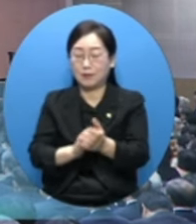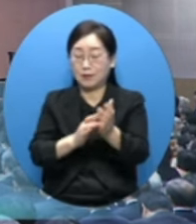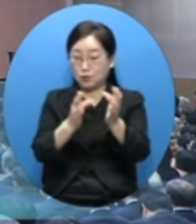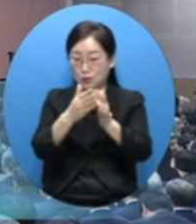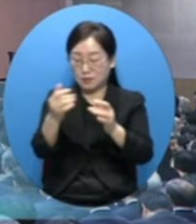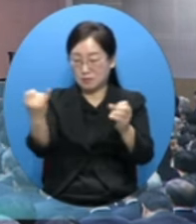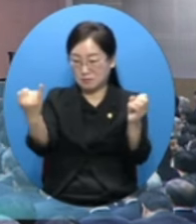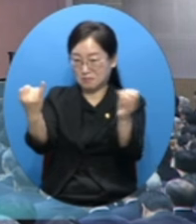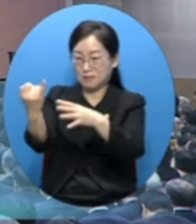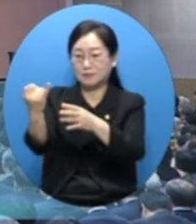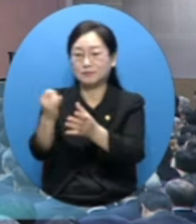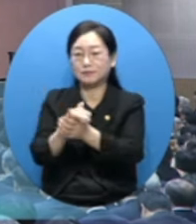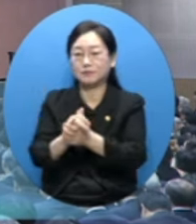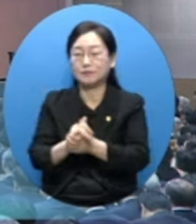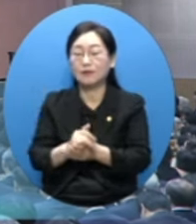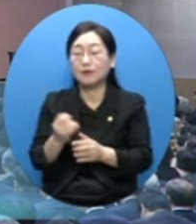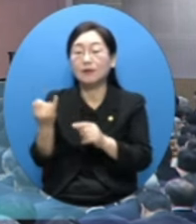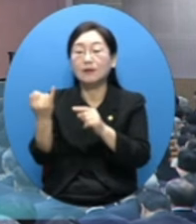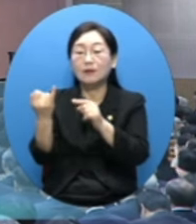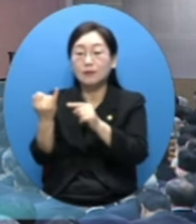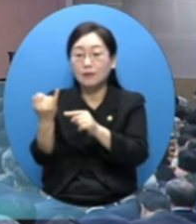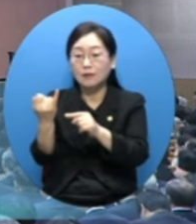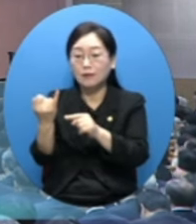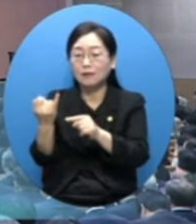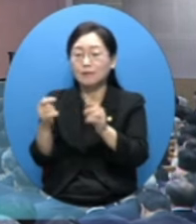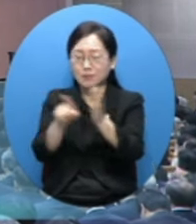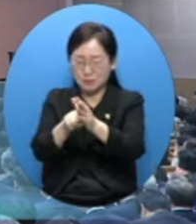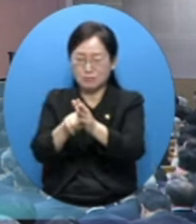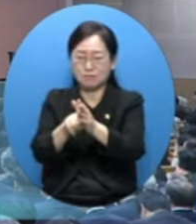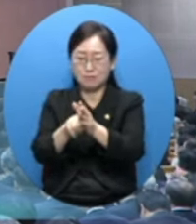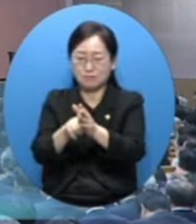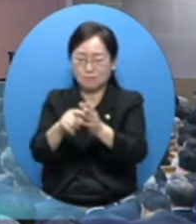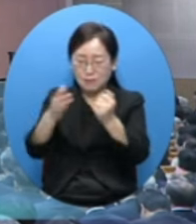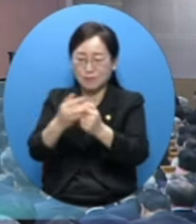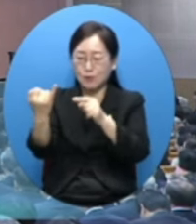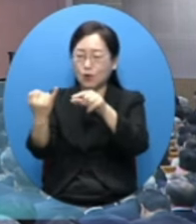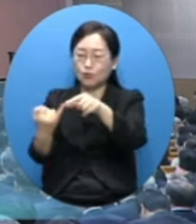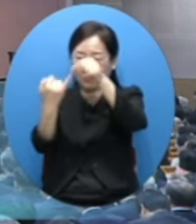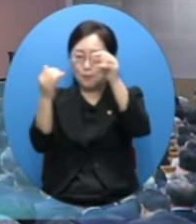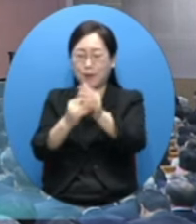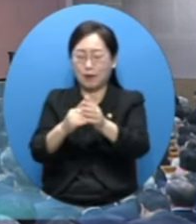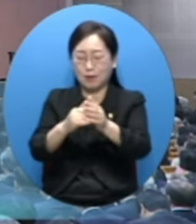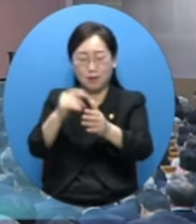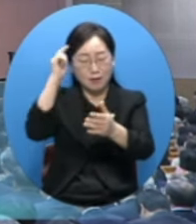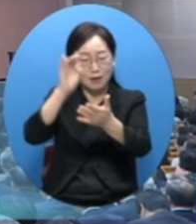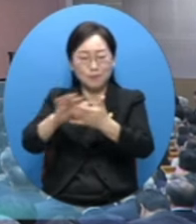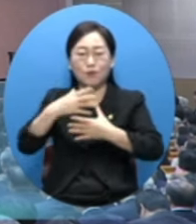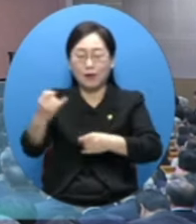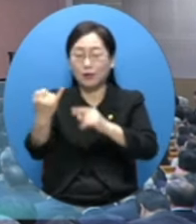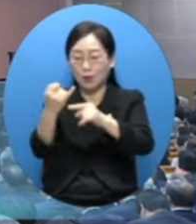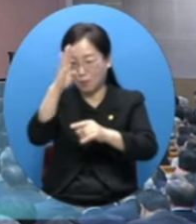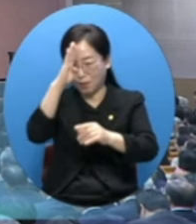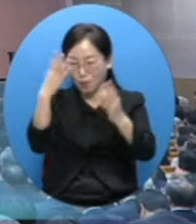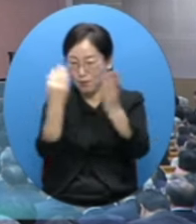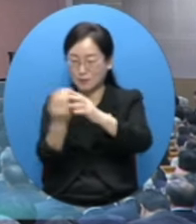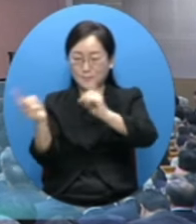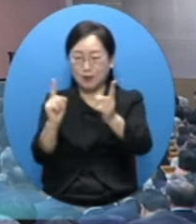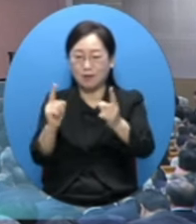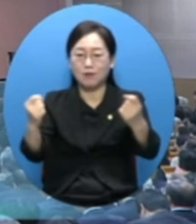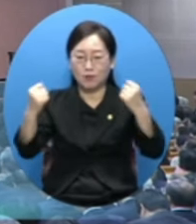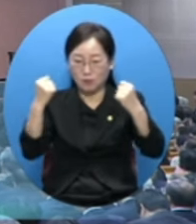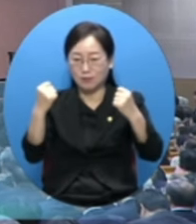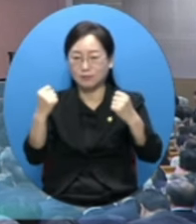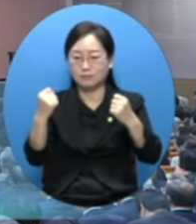34절입니다. 예수께서 이르시되 딸아 내 믿음이 너를 구원하였으니 평안히 가라 내 병에서 놓여 건강할지어다.